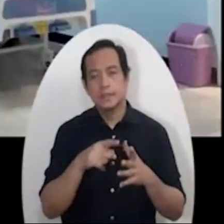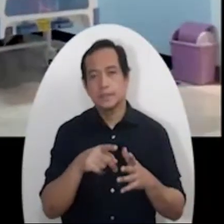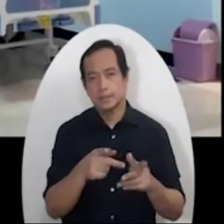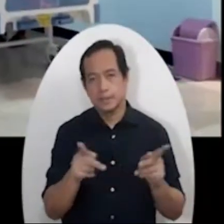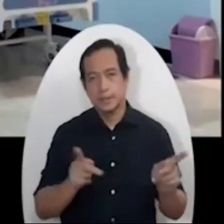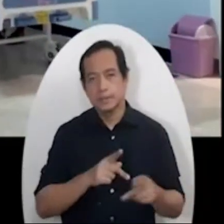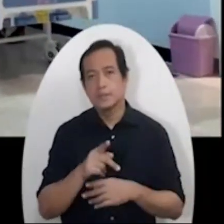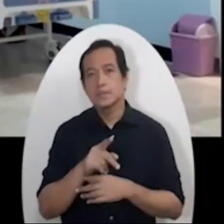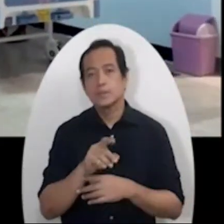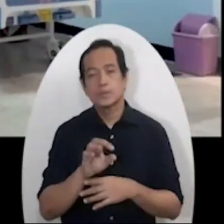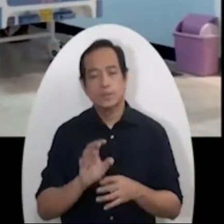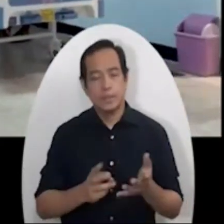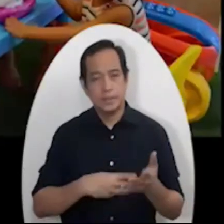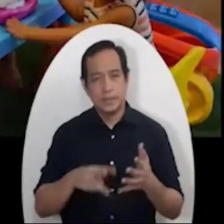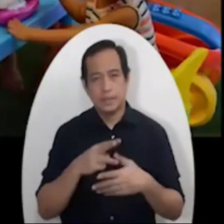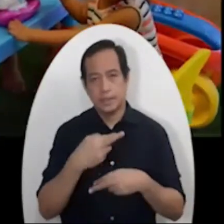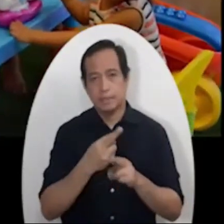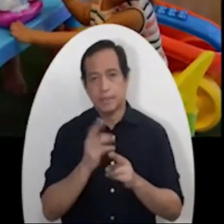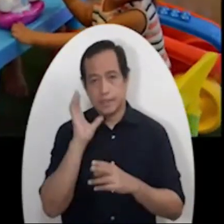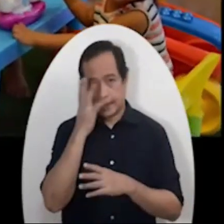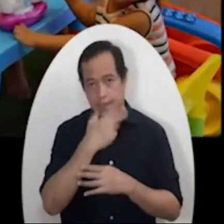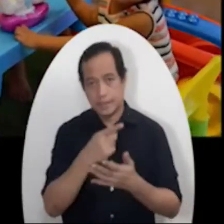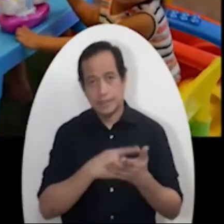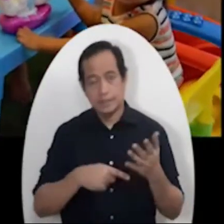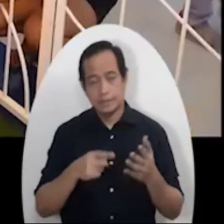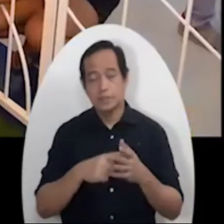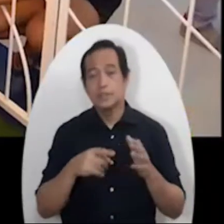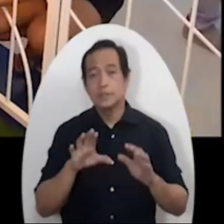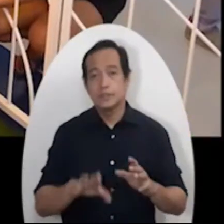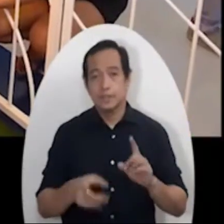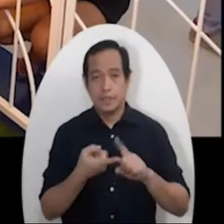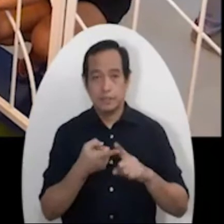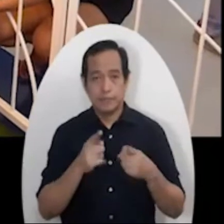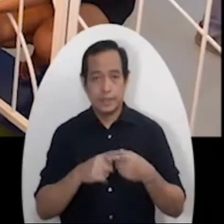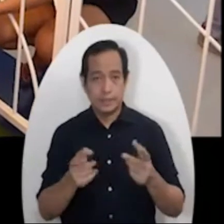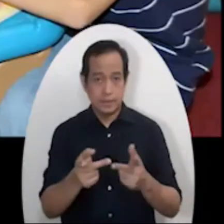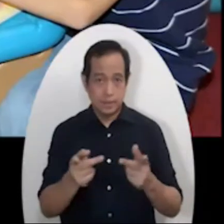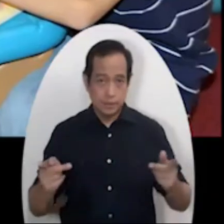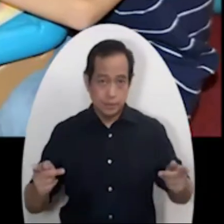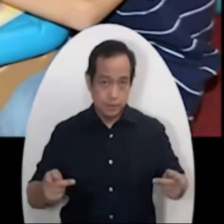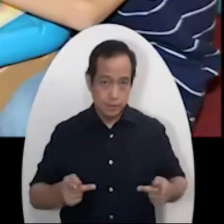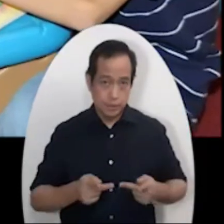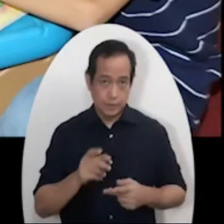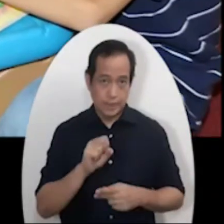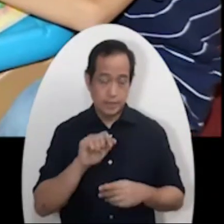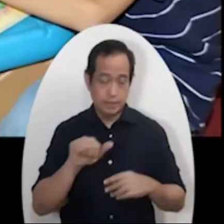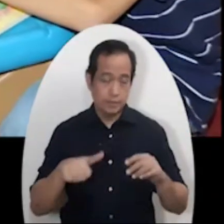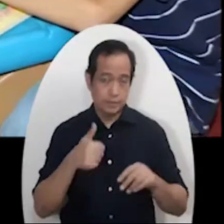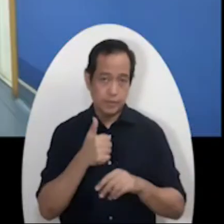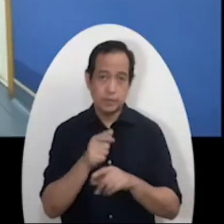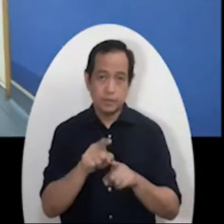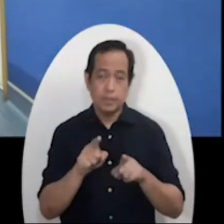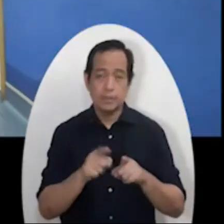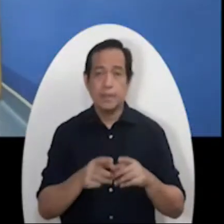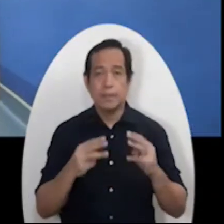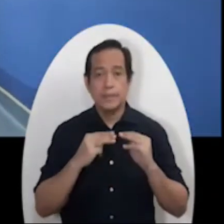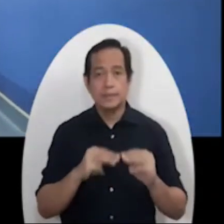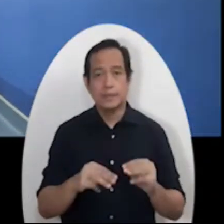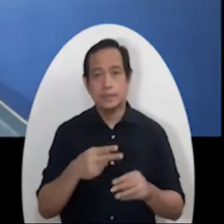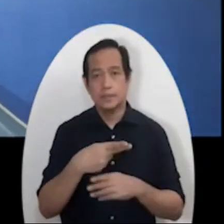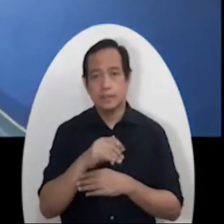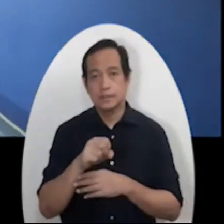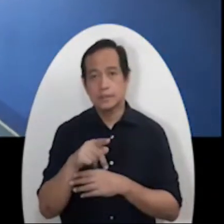talaga, pero kaso tinutulungan po ako ng ate ko sa gastuhin. About